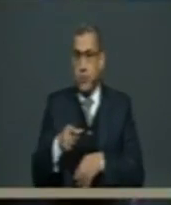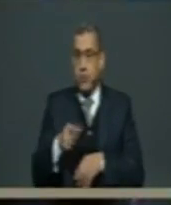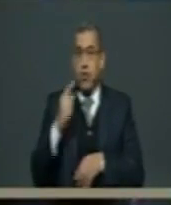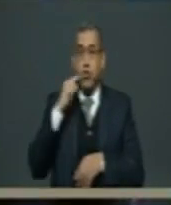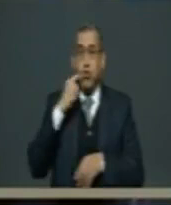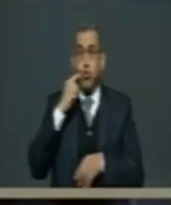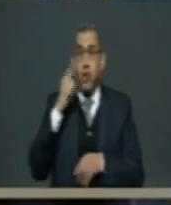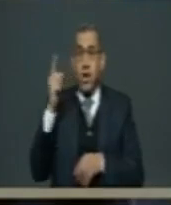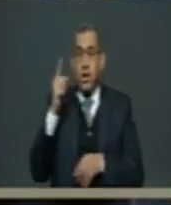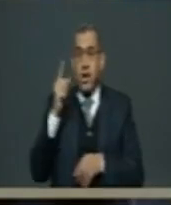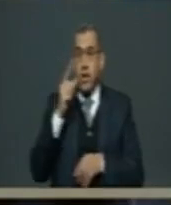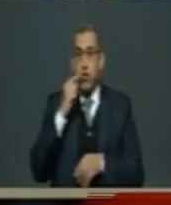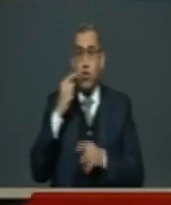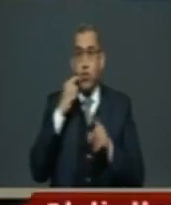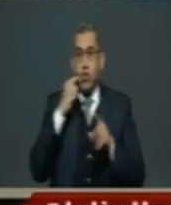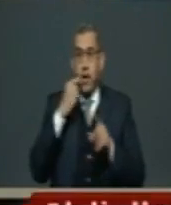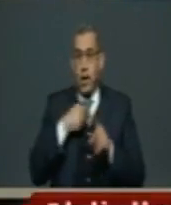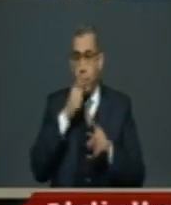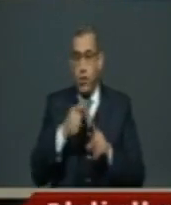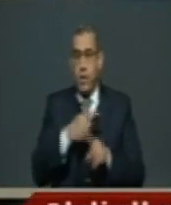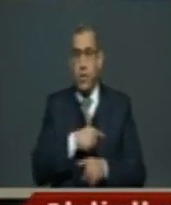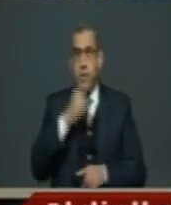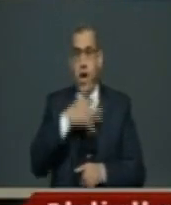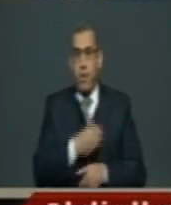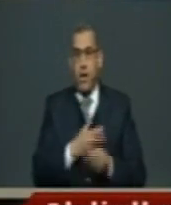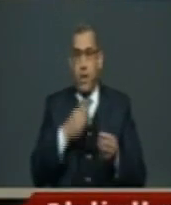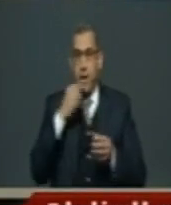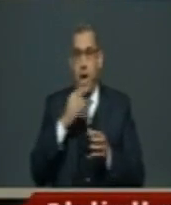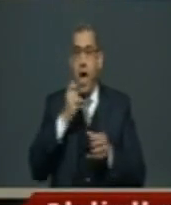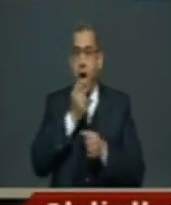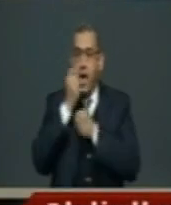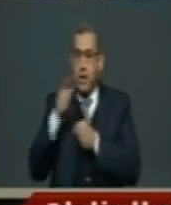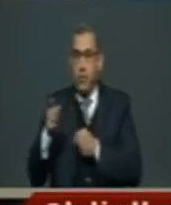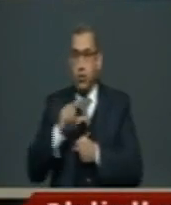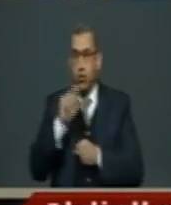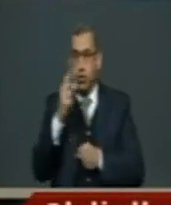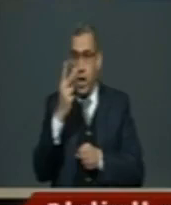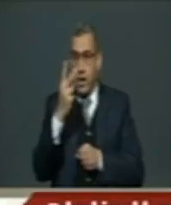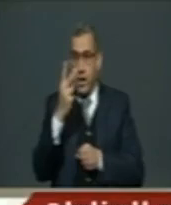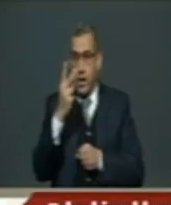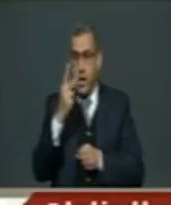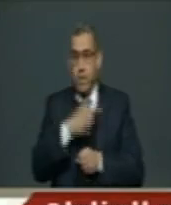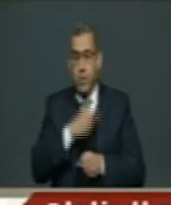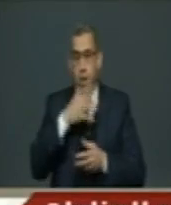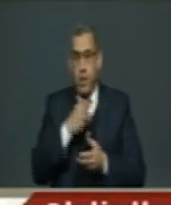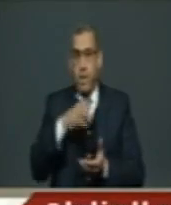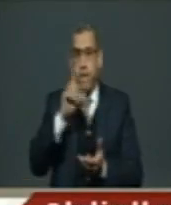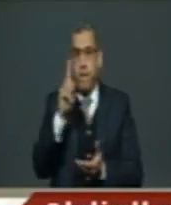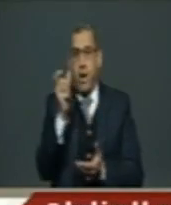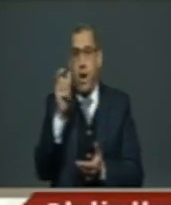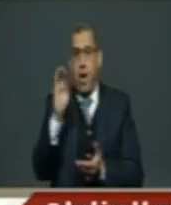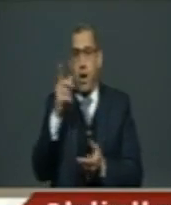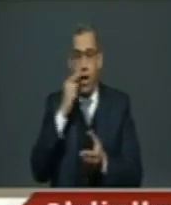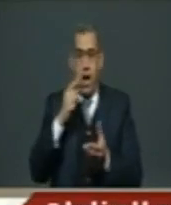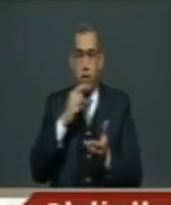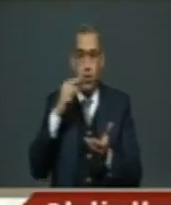اذن السكر احنا لسه بنقول بسم الله الرحمن الرحيم في القصب، وفي فبراير بنقول بسم الله الرحمن الرحيم في البنجر. يعني موسم